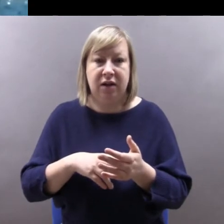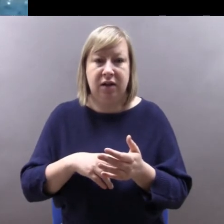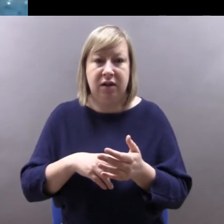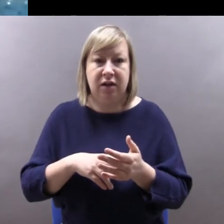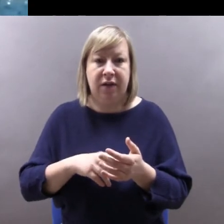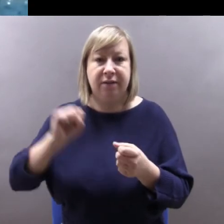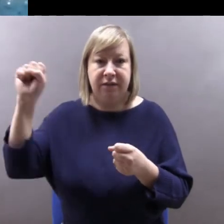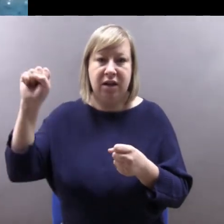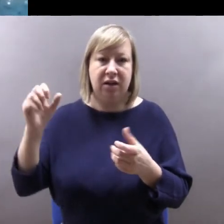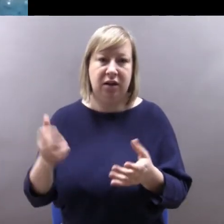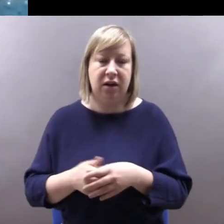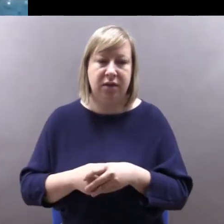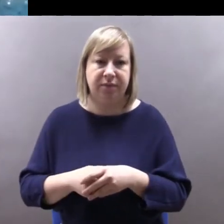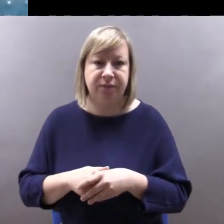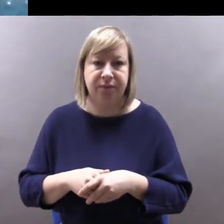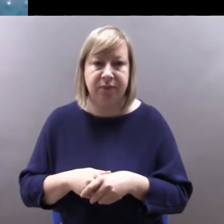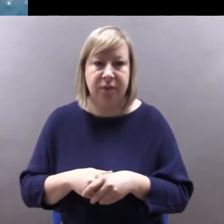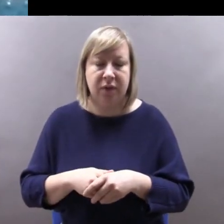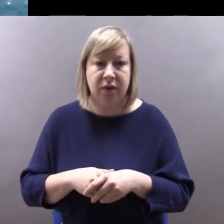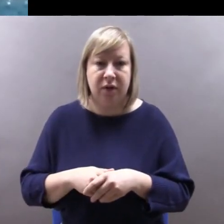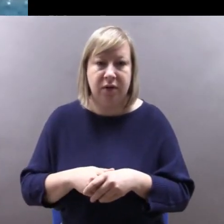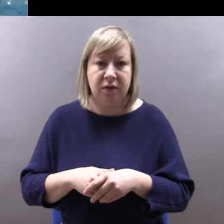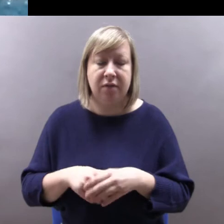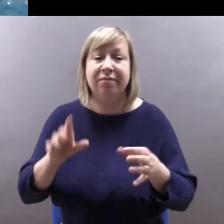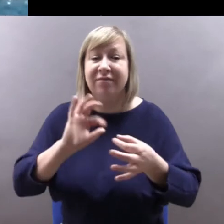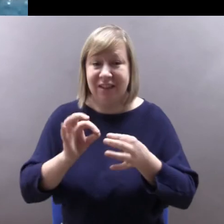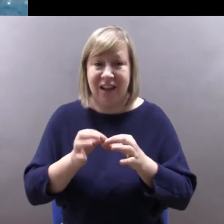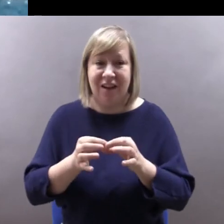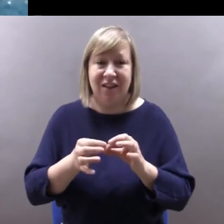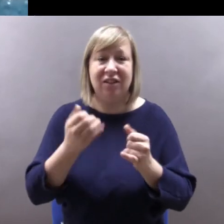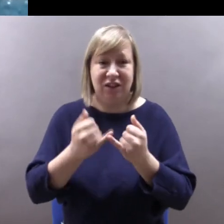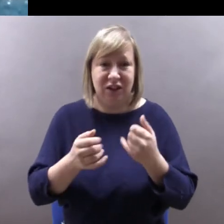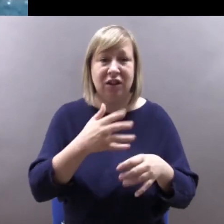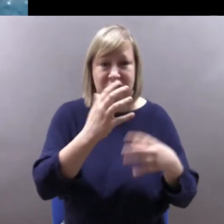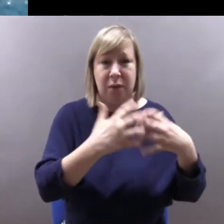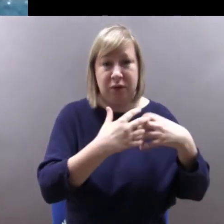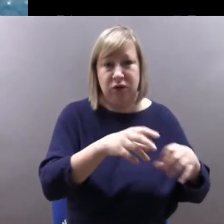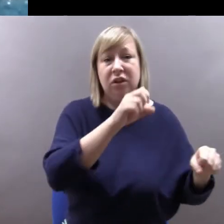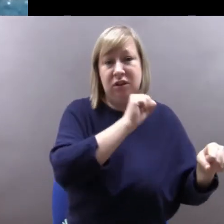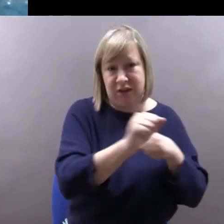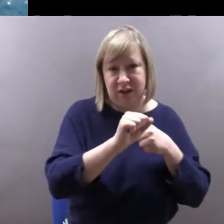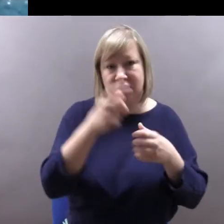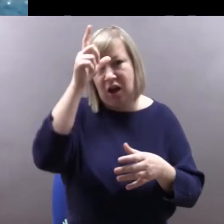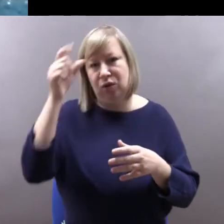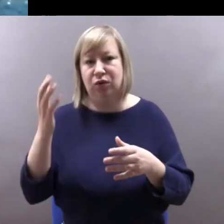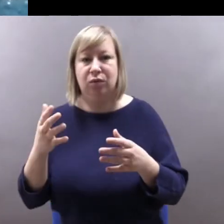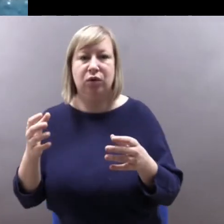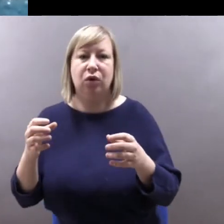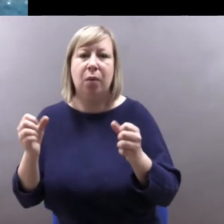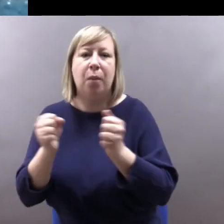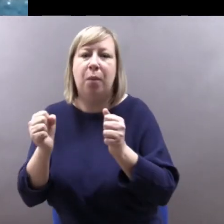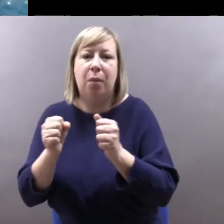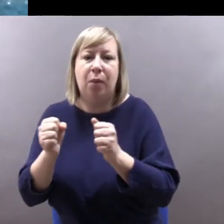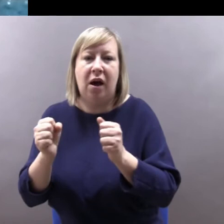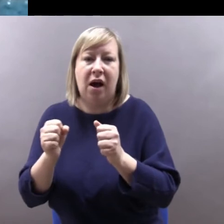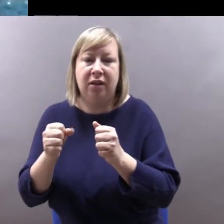wtedy nawet jakby były te urządzenia, to tej dostępności nie będzie, bo ludzie się będą bali. A to jest tak,